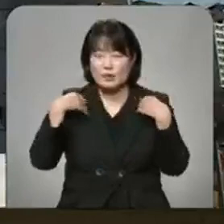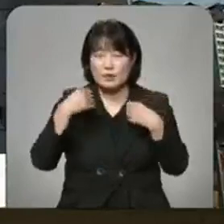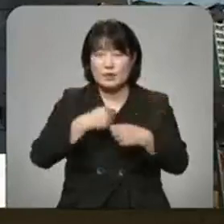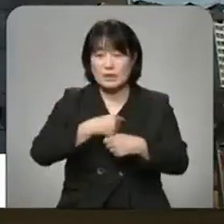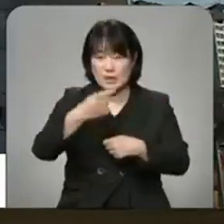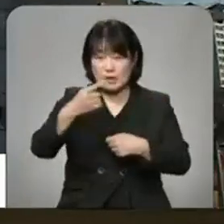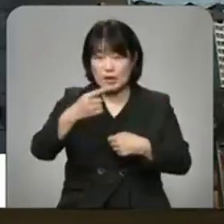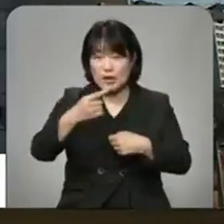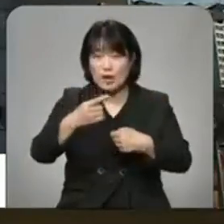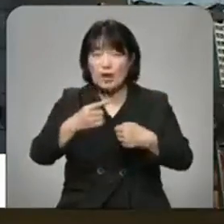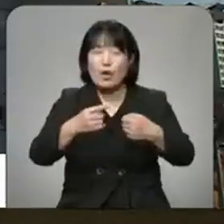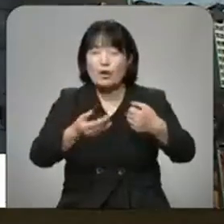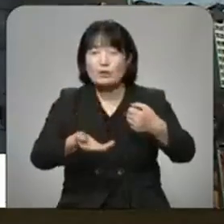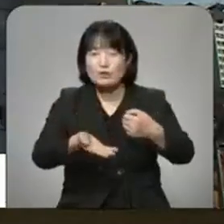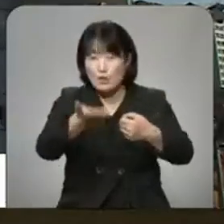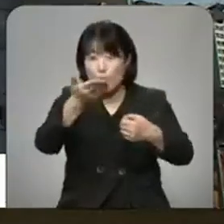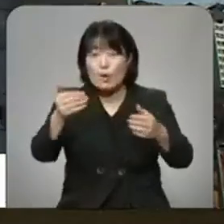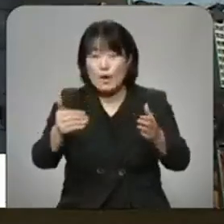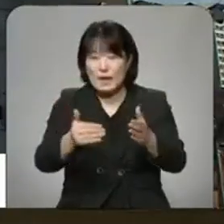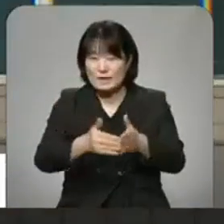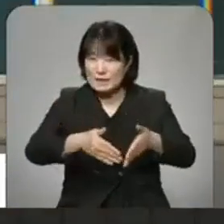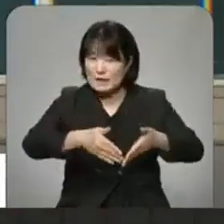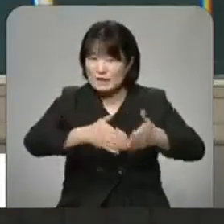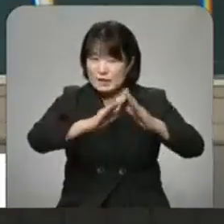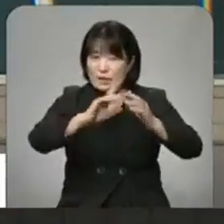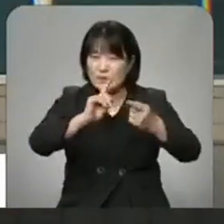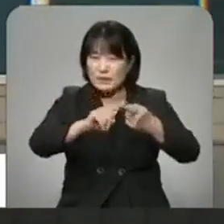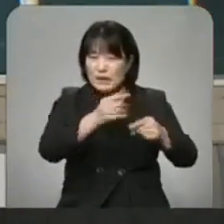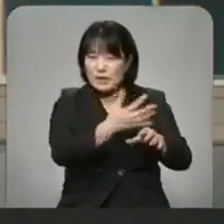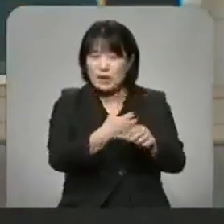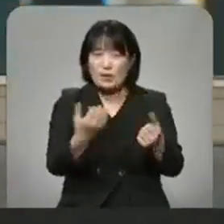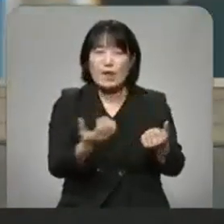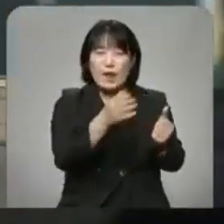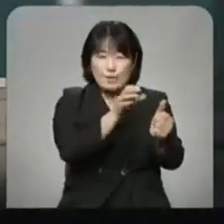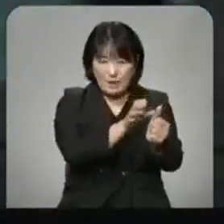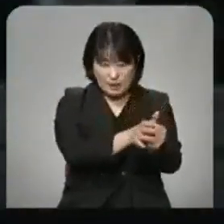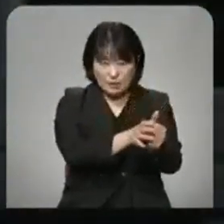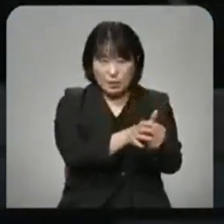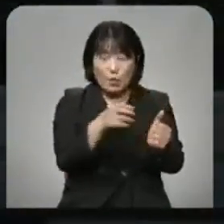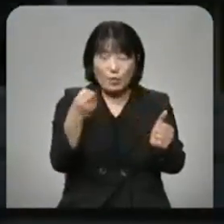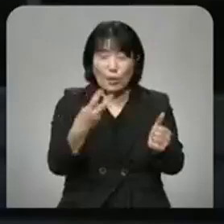초까지 특수교육원 설립 타당성 연구 용역을 마치고 이후 어느